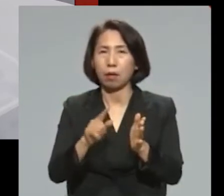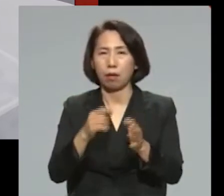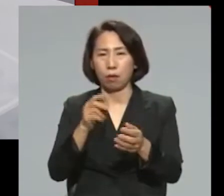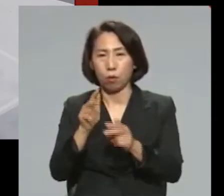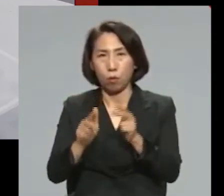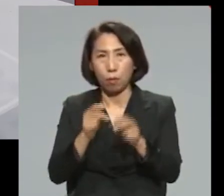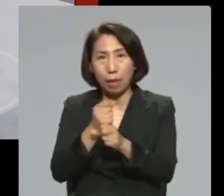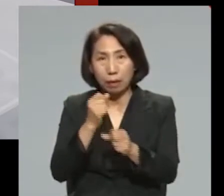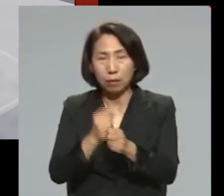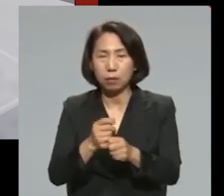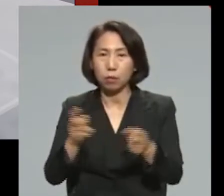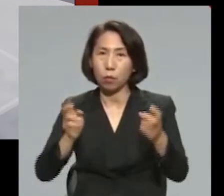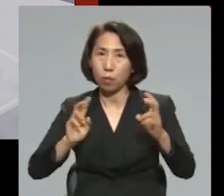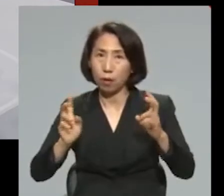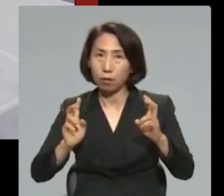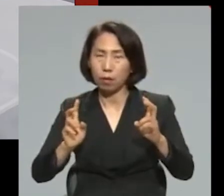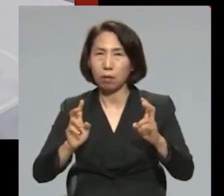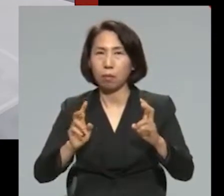제조업이